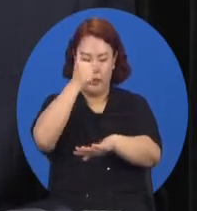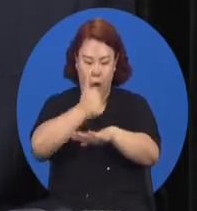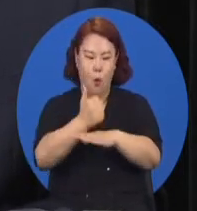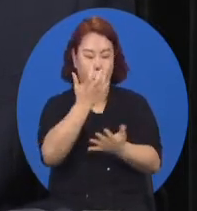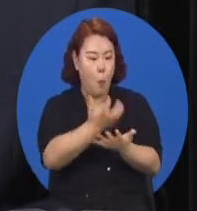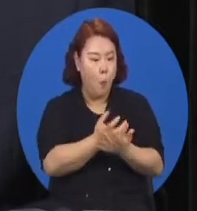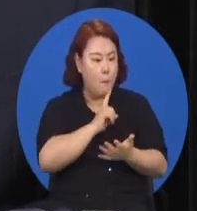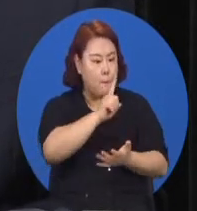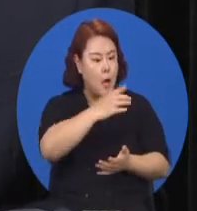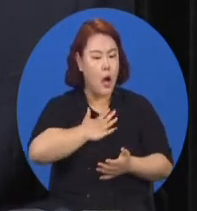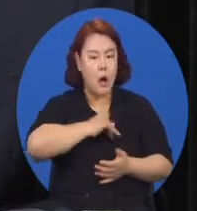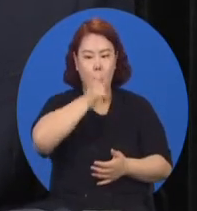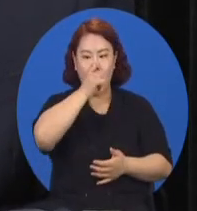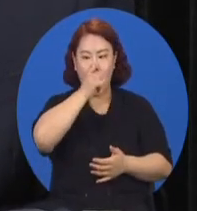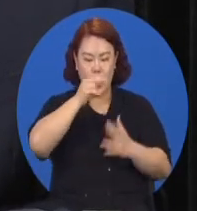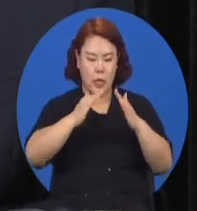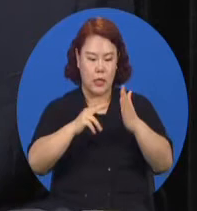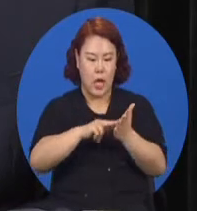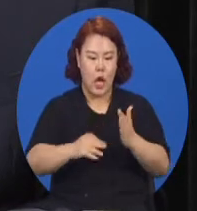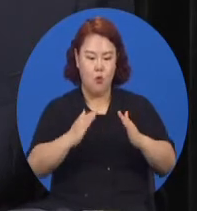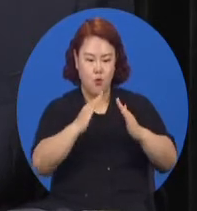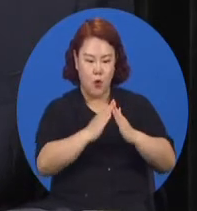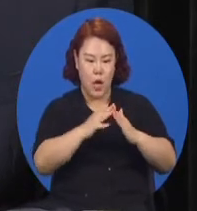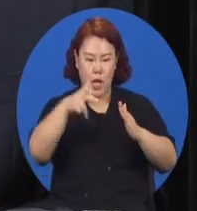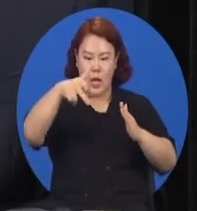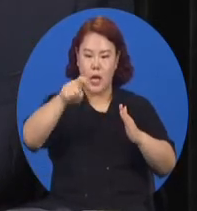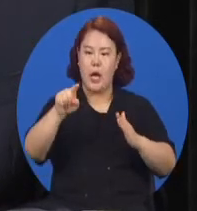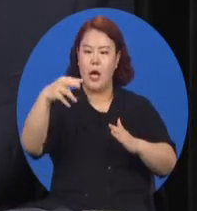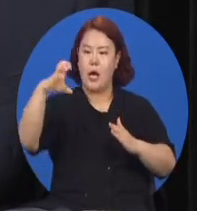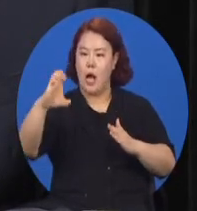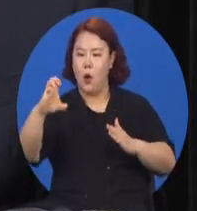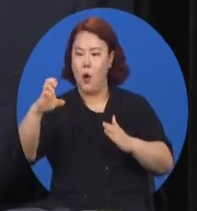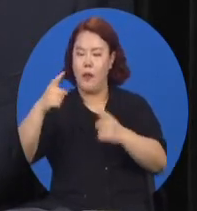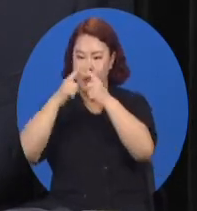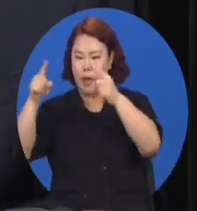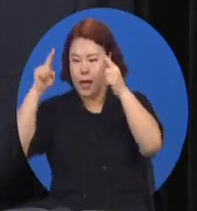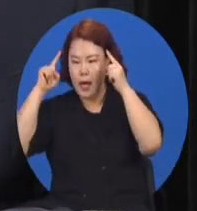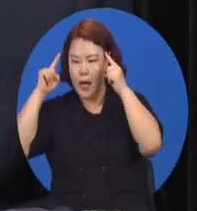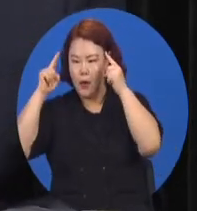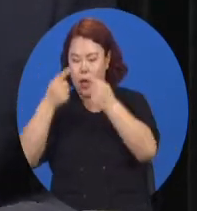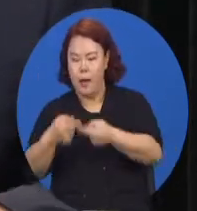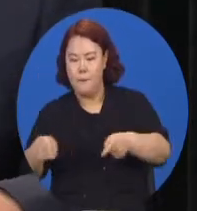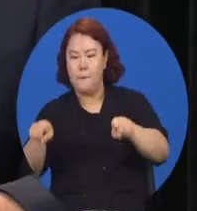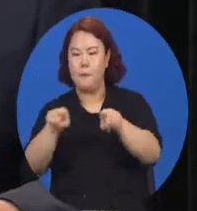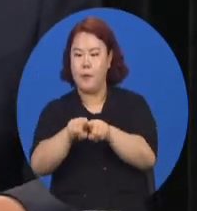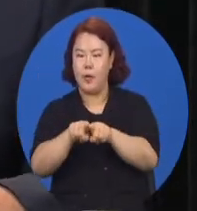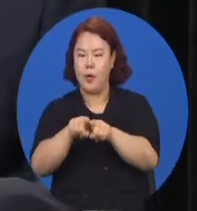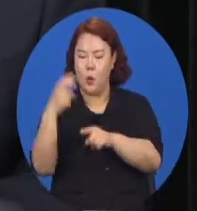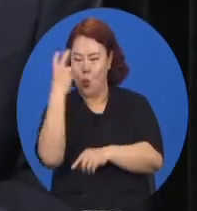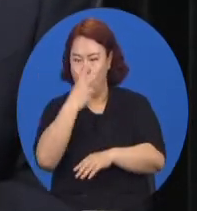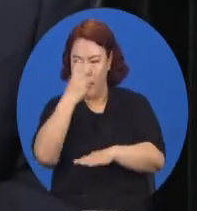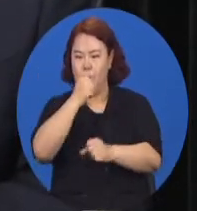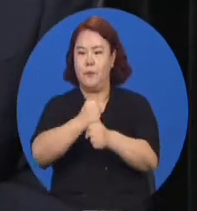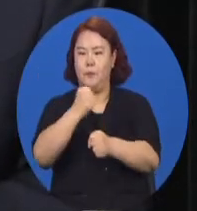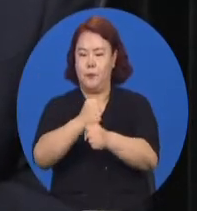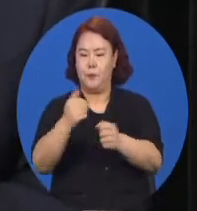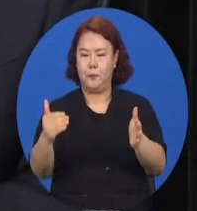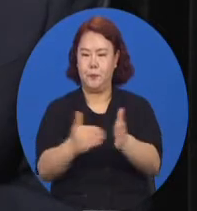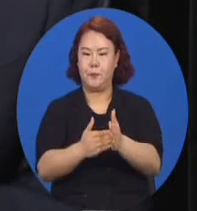보고서는 단양군과 카톨릭대학교 산학협력단이 공동으로 조사하여 만든 것입니다.